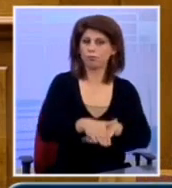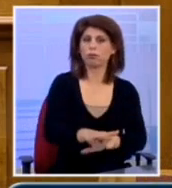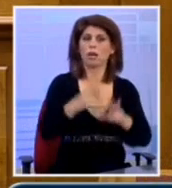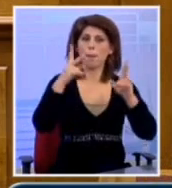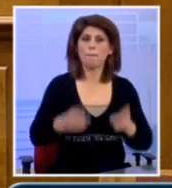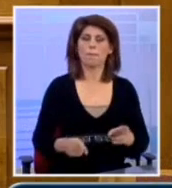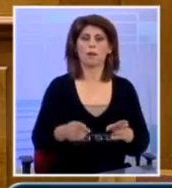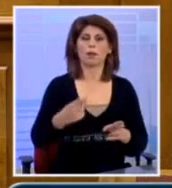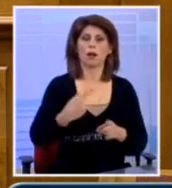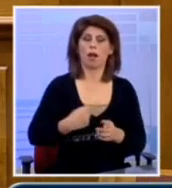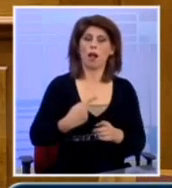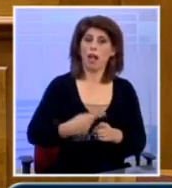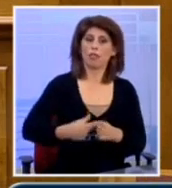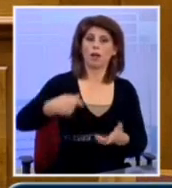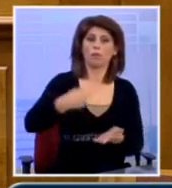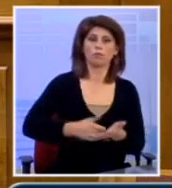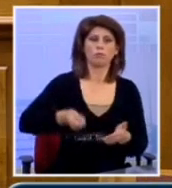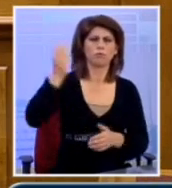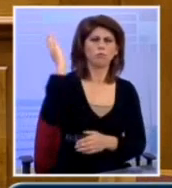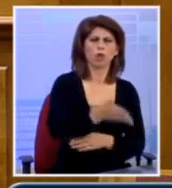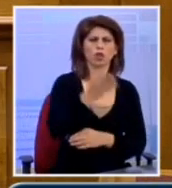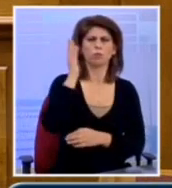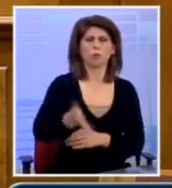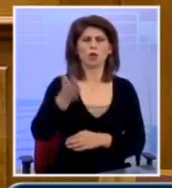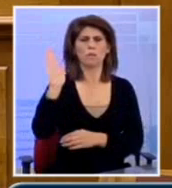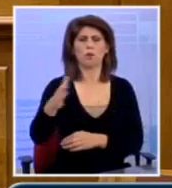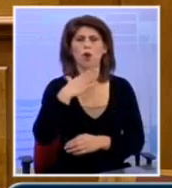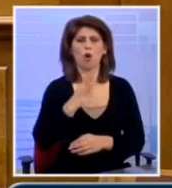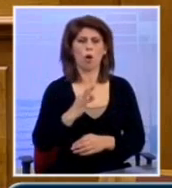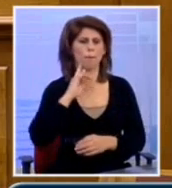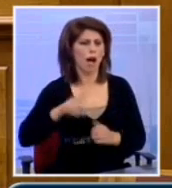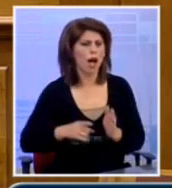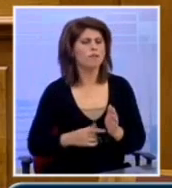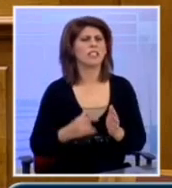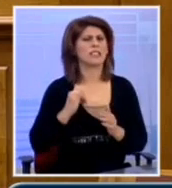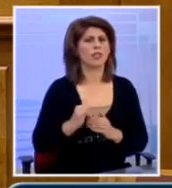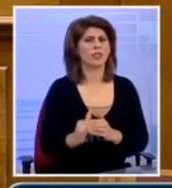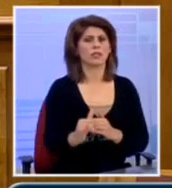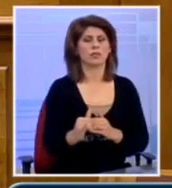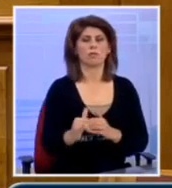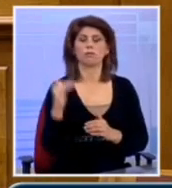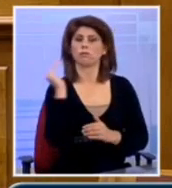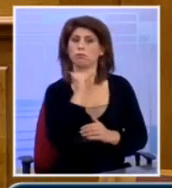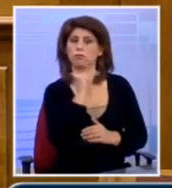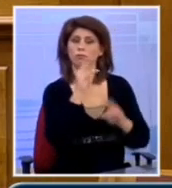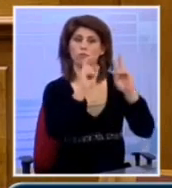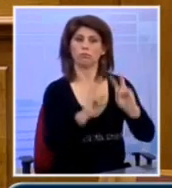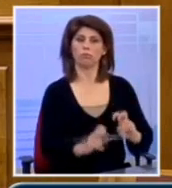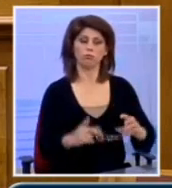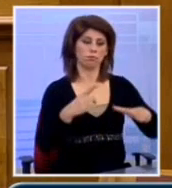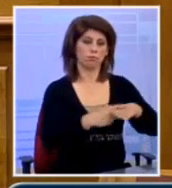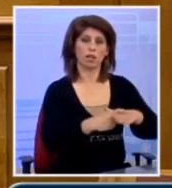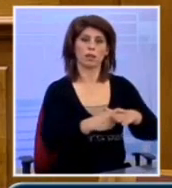σταματήσει η χώρα να πληρώνει πρόστιμα εξαιτίας παραβιάσεων και καθυστερήσεων, την εντατικοποίηση των ελέγχων σε